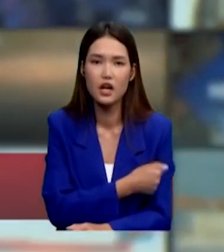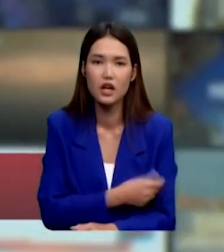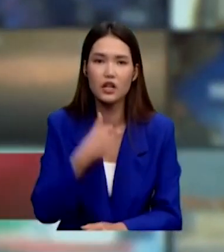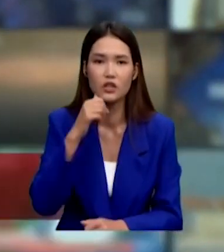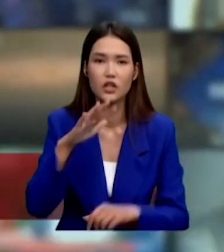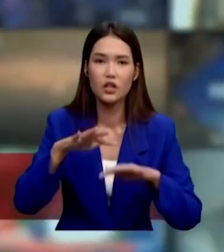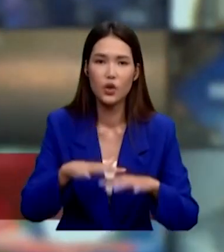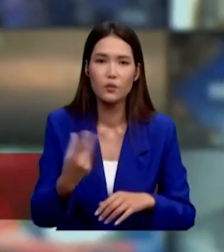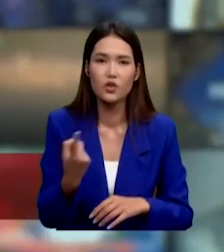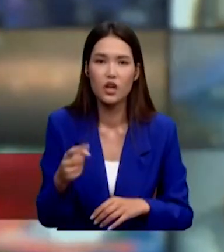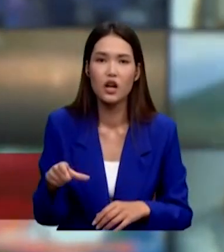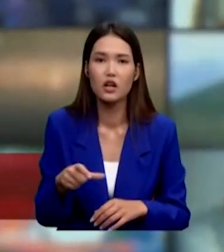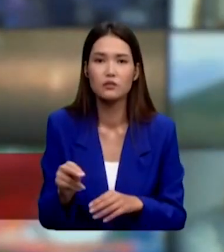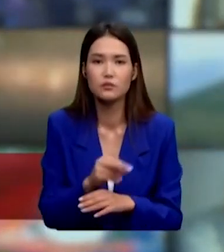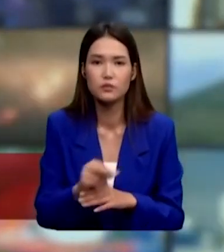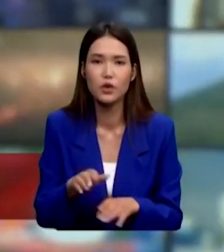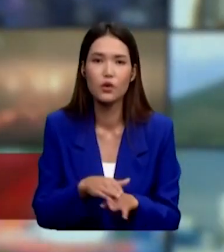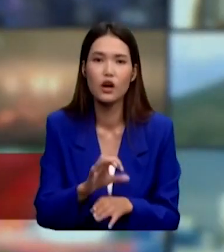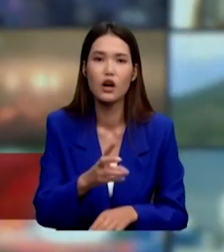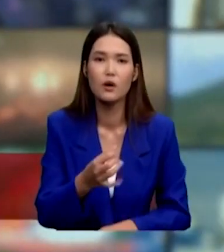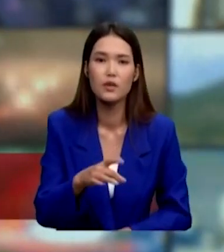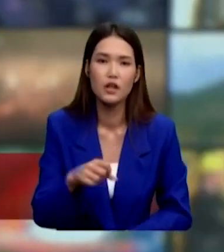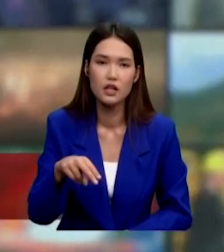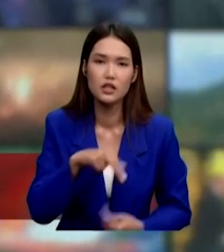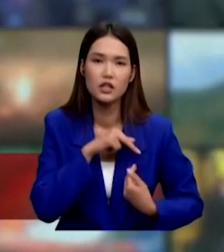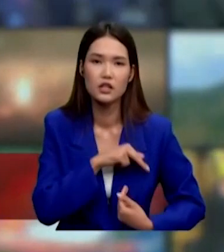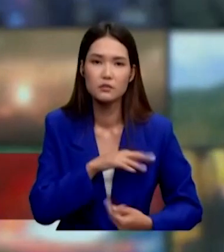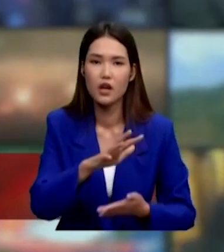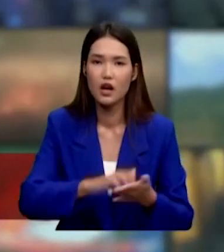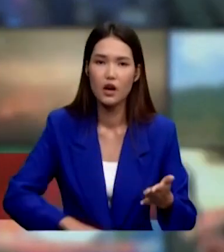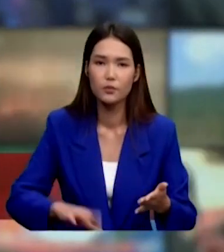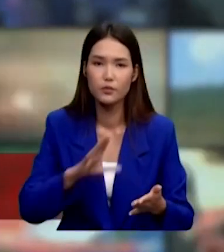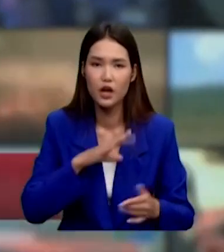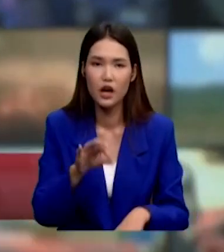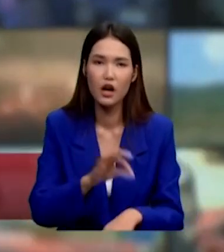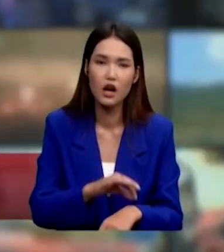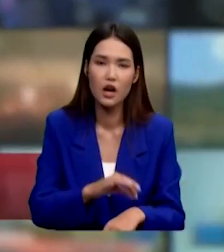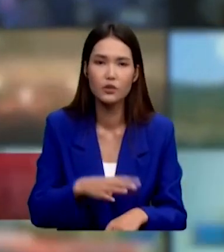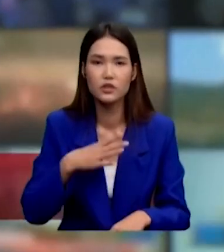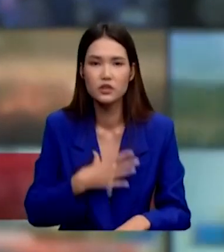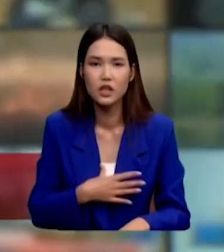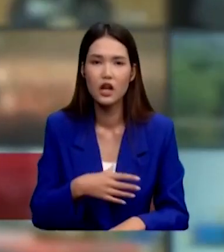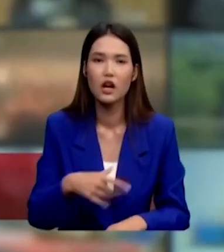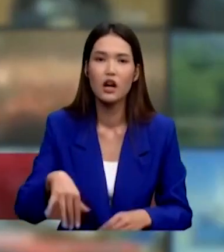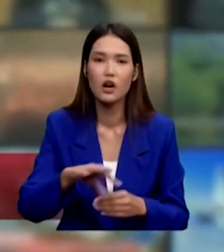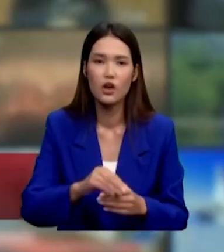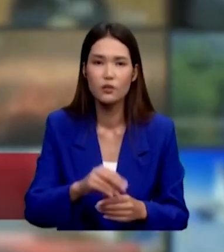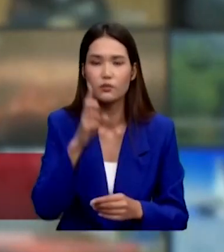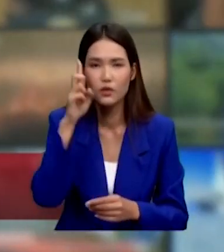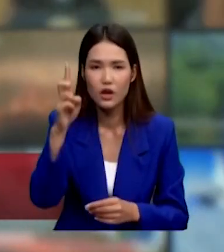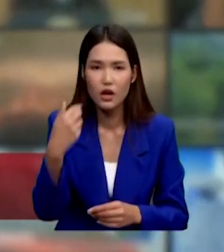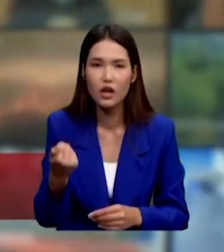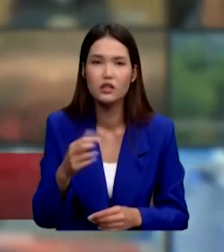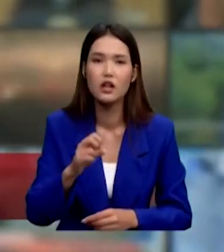шаһардағы жалғыз трансплантолог дәрігер Абылай Домбайды қызметінен алып тастаған. Аурудан айығуын әуелі Алладан,